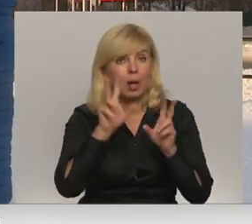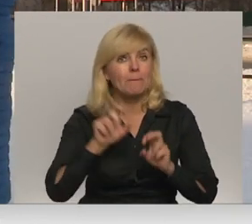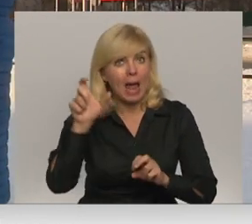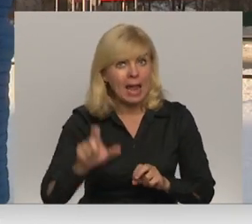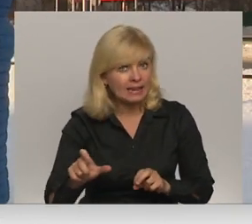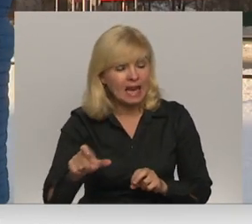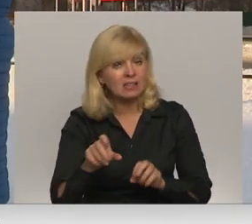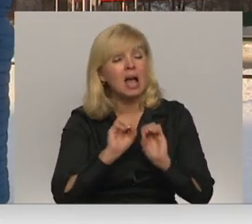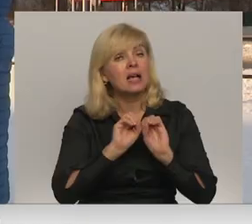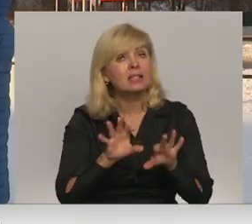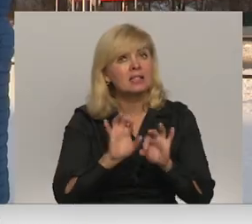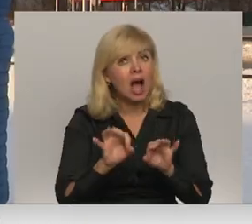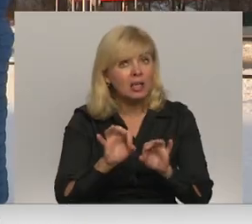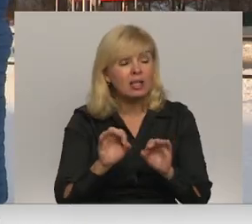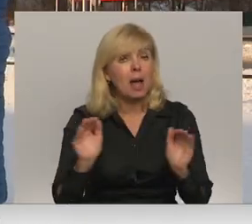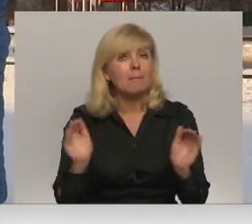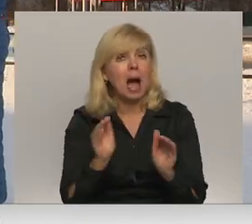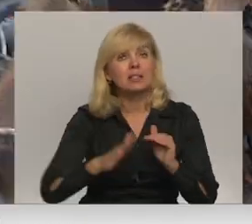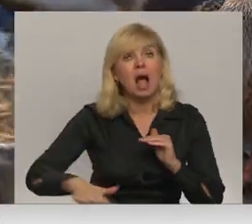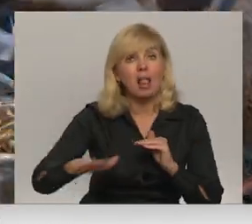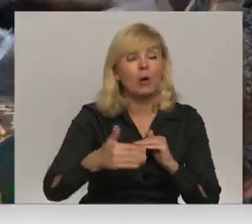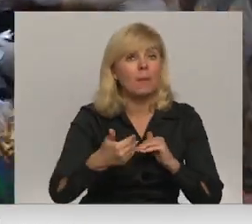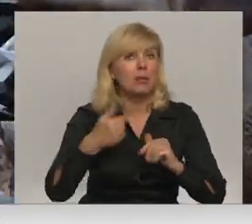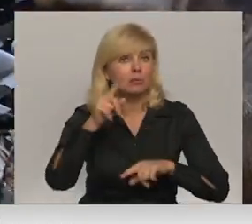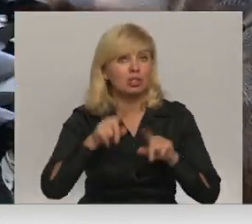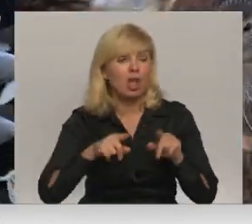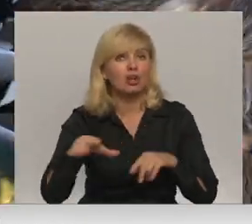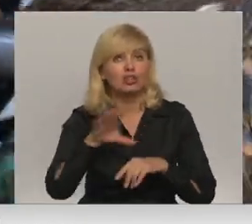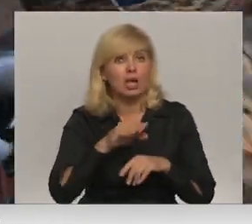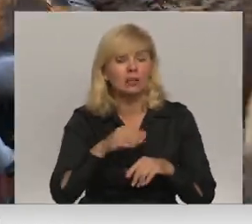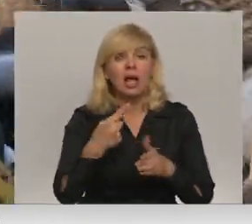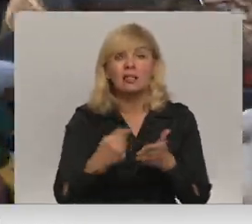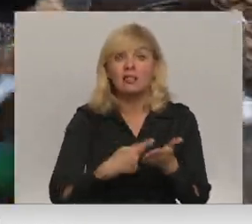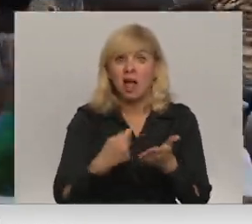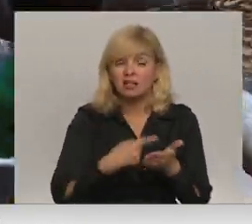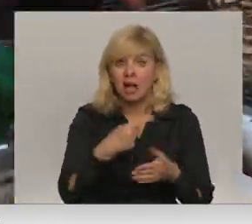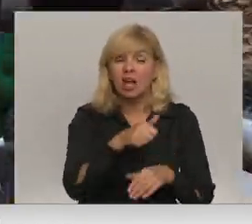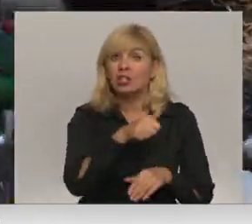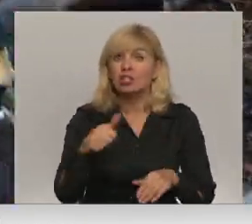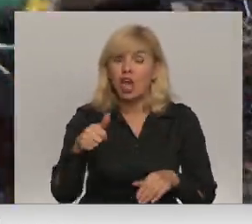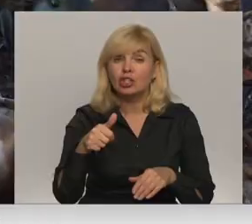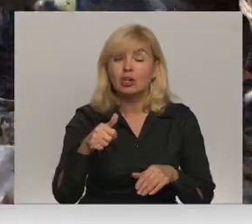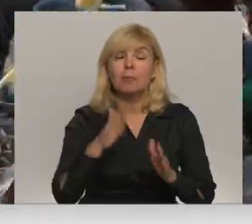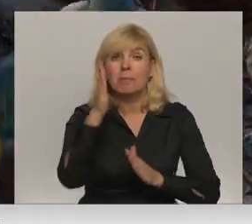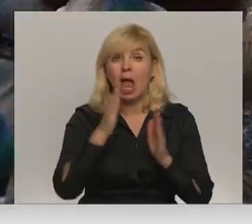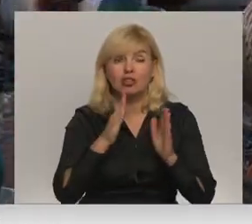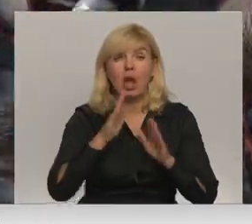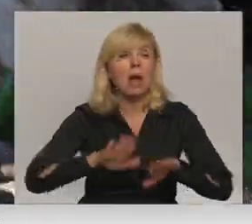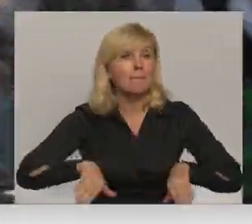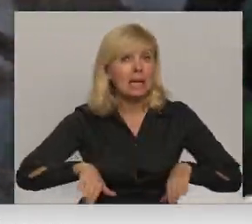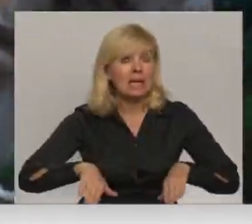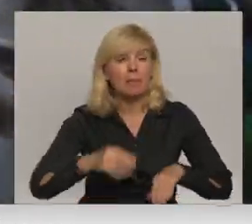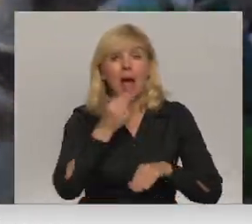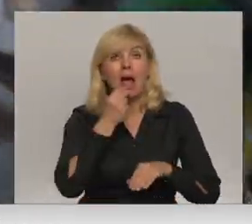Ruslans Matrozis stāsta, ka nelielajā laukumiņā pirms dažām dienām saskaitījis pat 600 meža pīļu. Tās galvenokārt barojas ar